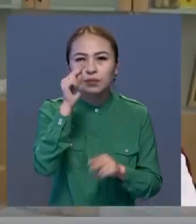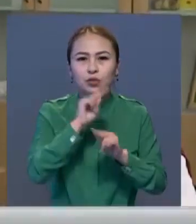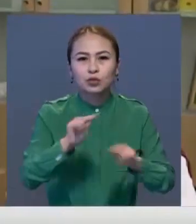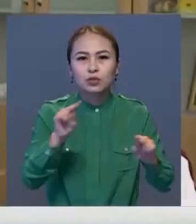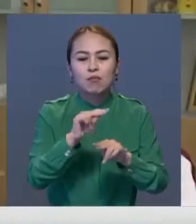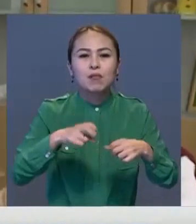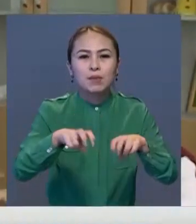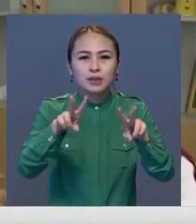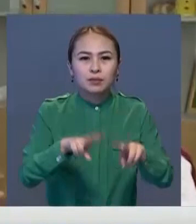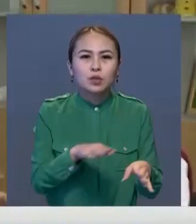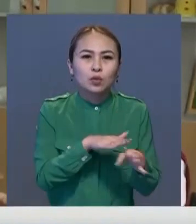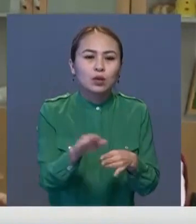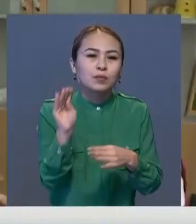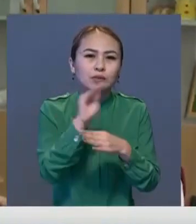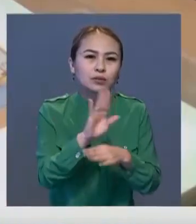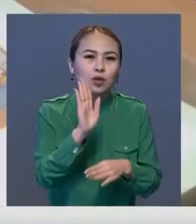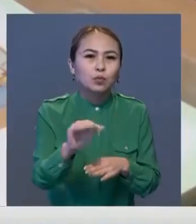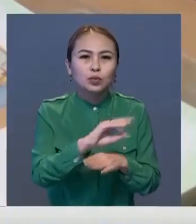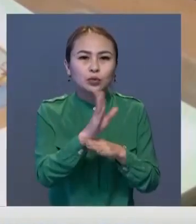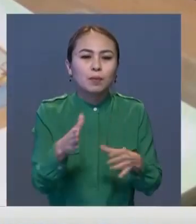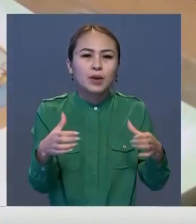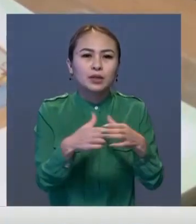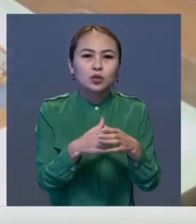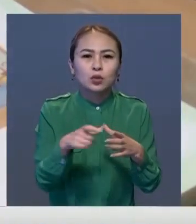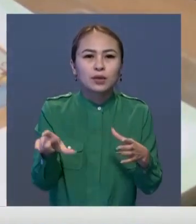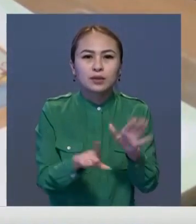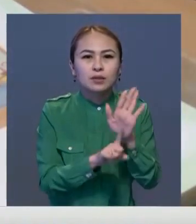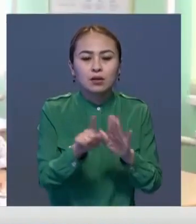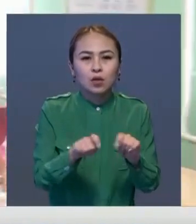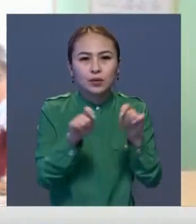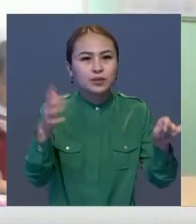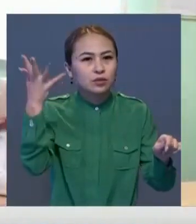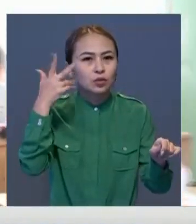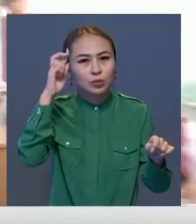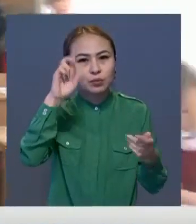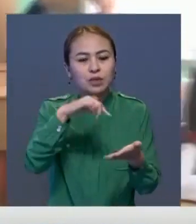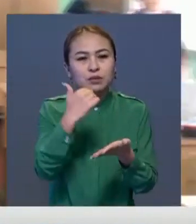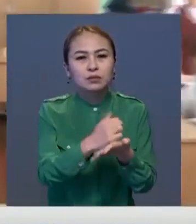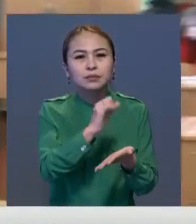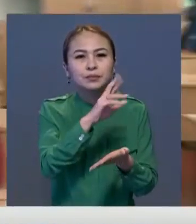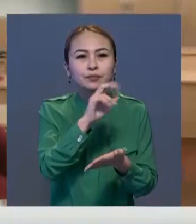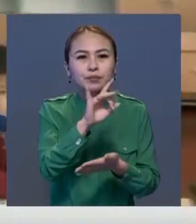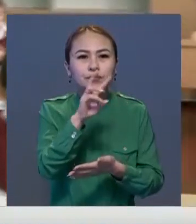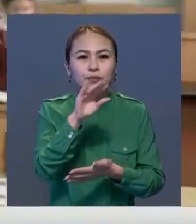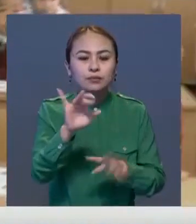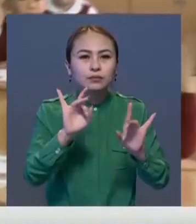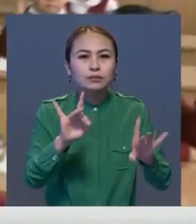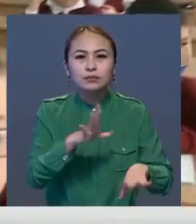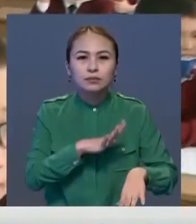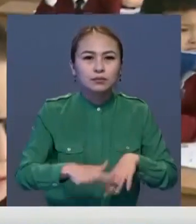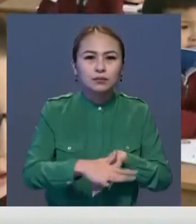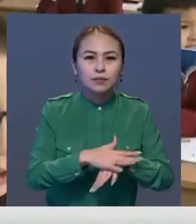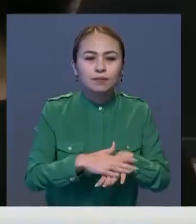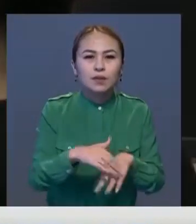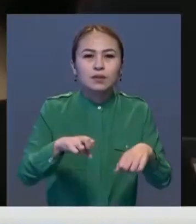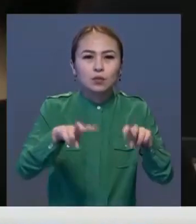білім беру жүйесі мамандармен толық қамтылады. Бұл туралы партияның жол картасын талқылау кезінде үкімет басшысы Асқар Мамин айтты. Нарықта